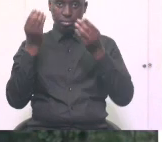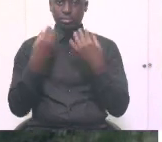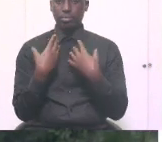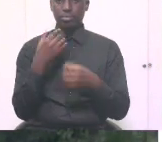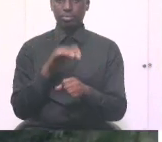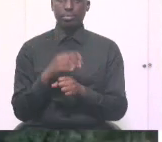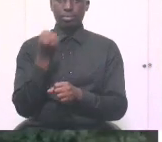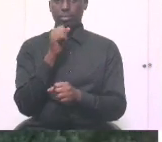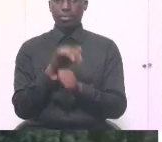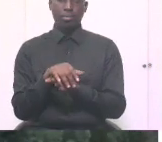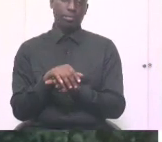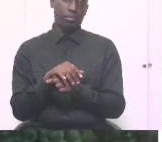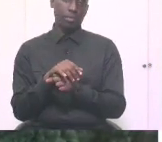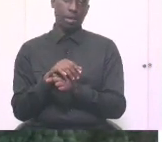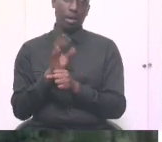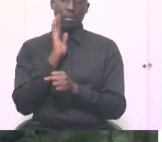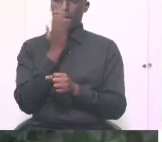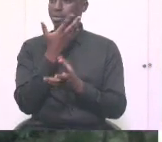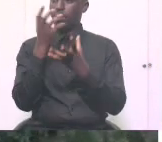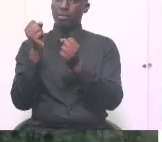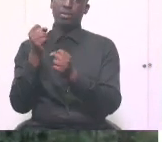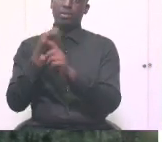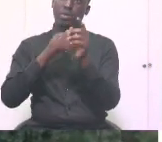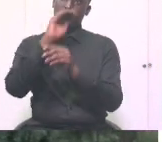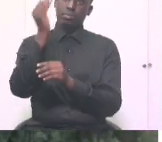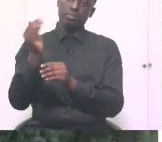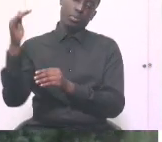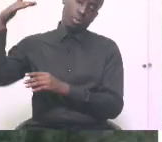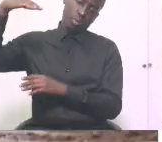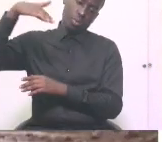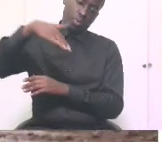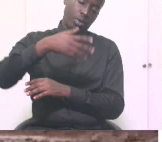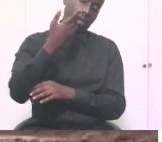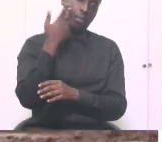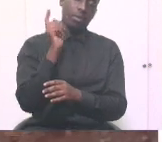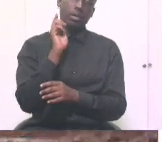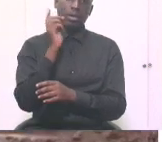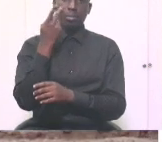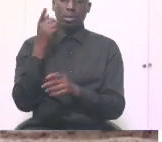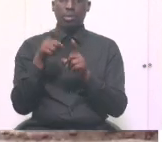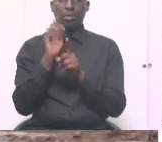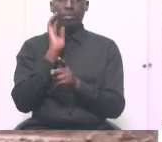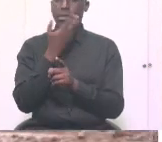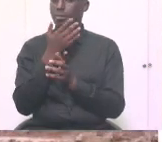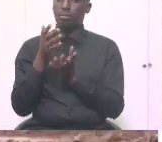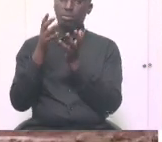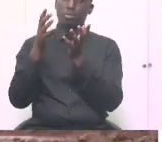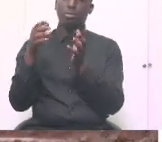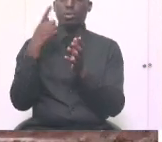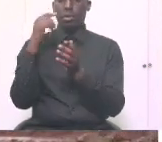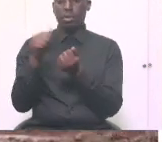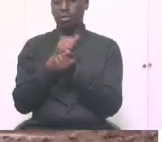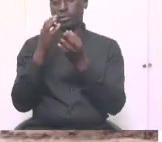zikomeye uwamazi baba bagiye batega mu misozi akamyoka akarenguka mera nk'ikivu akarenguka kwasangangirije ibintu